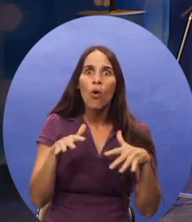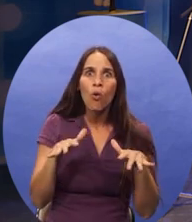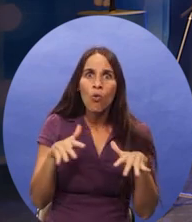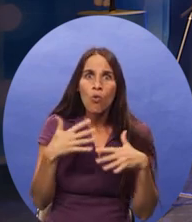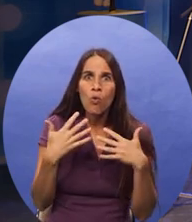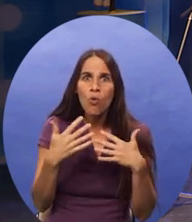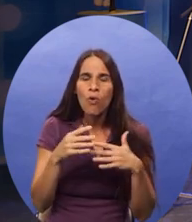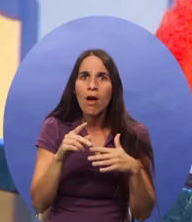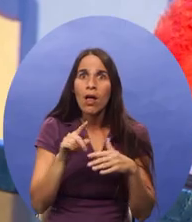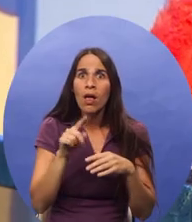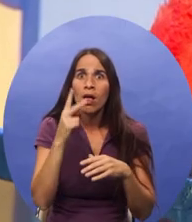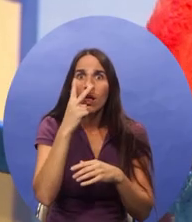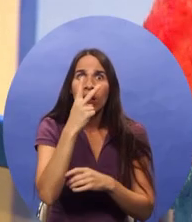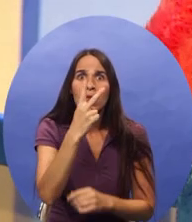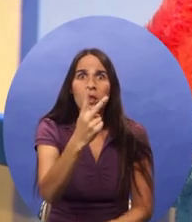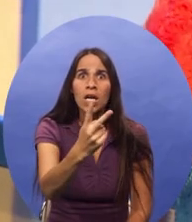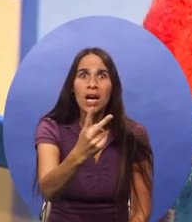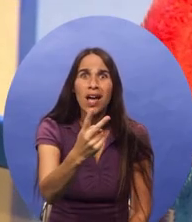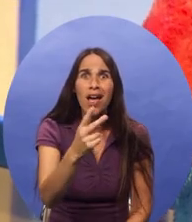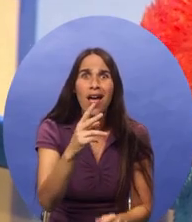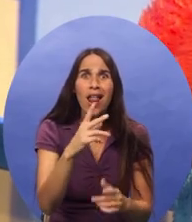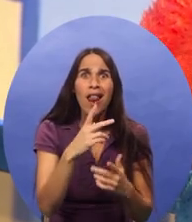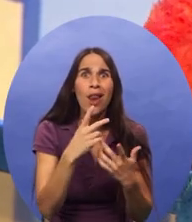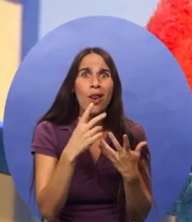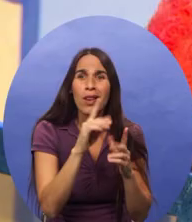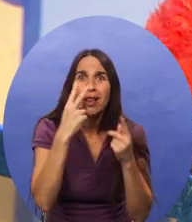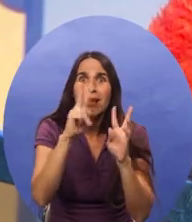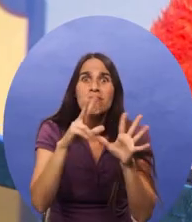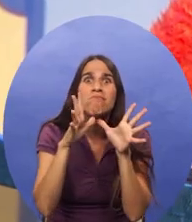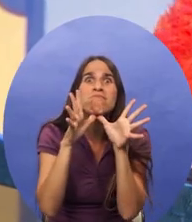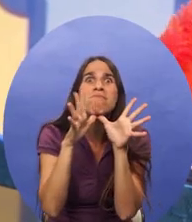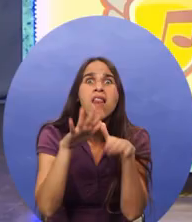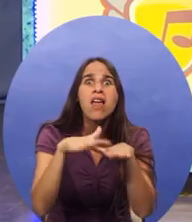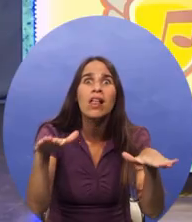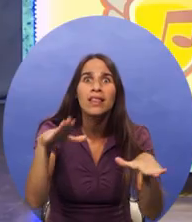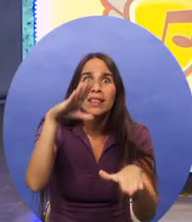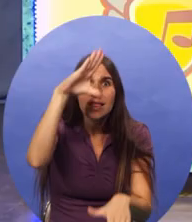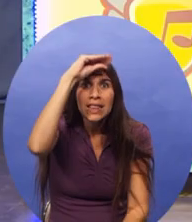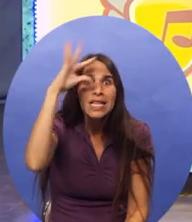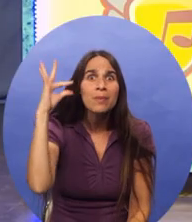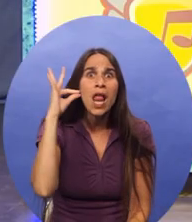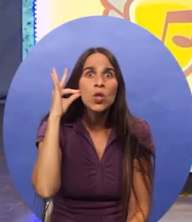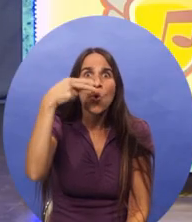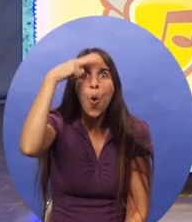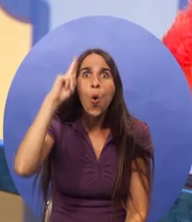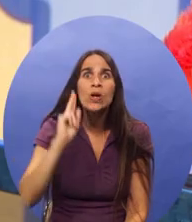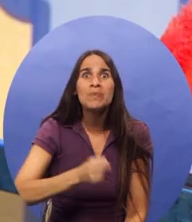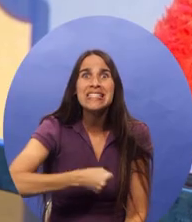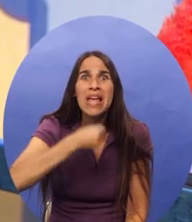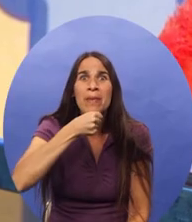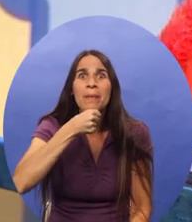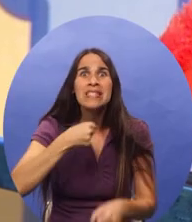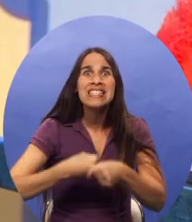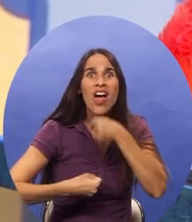היי! לא, תראה! יש כאן מלא ילדים וילדות והורים